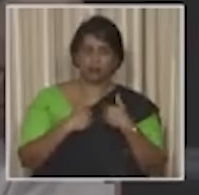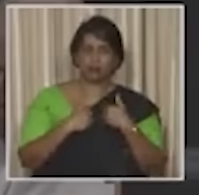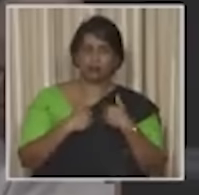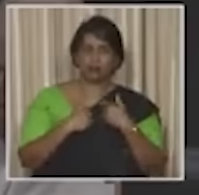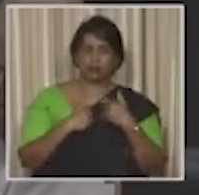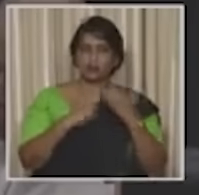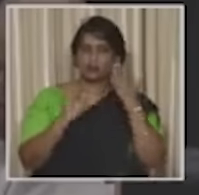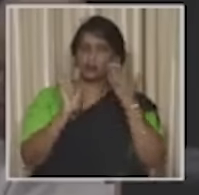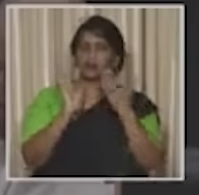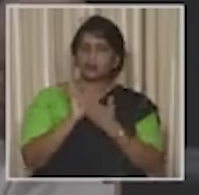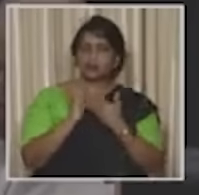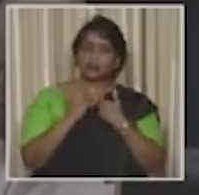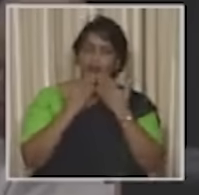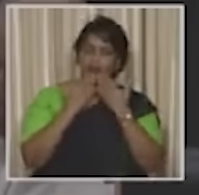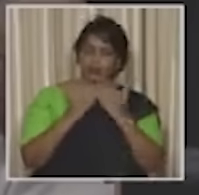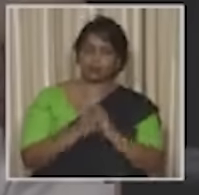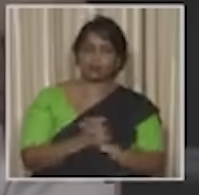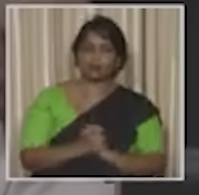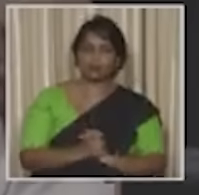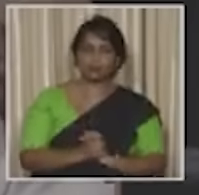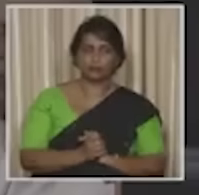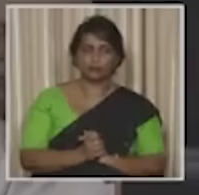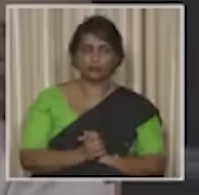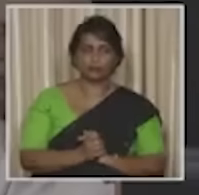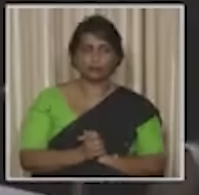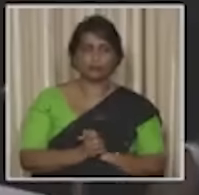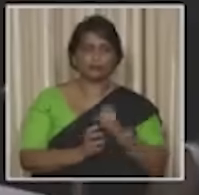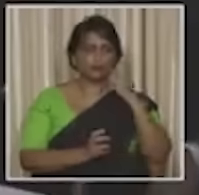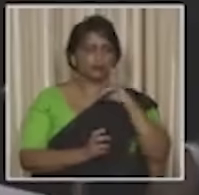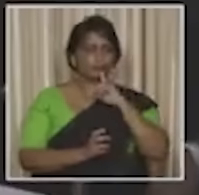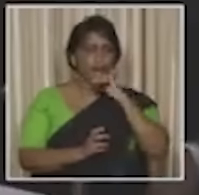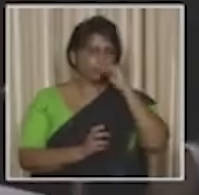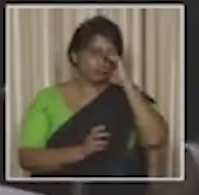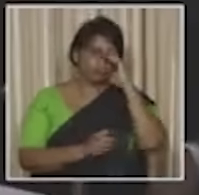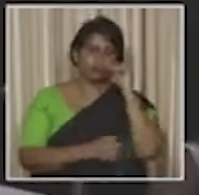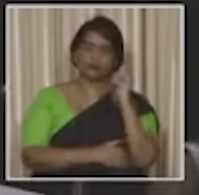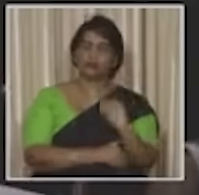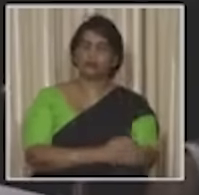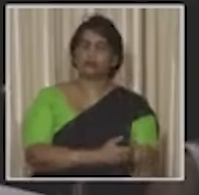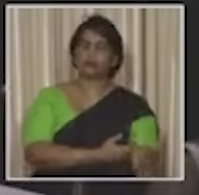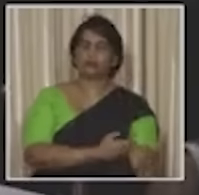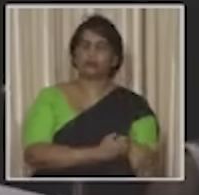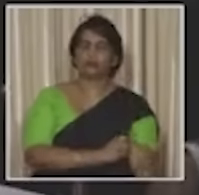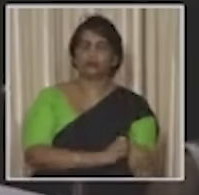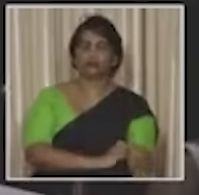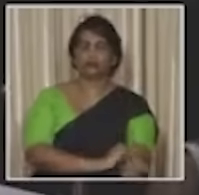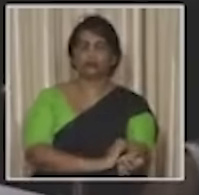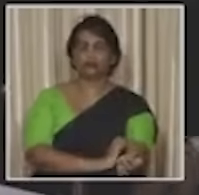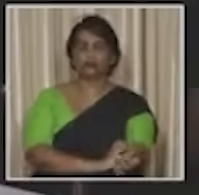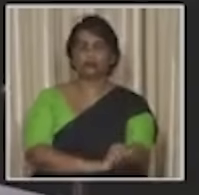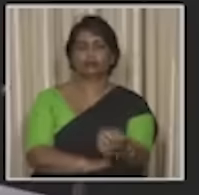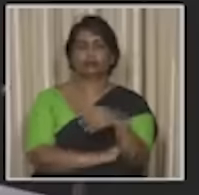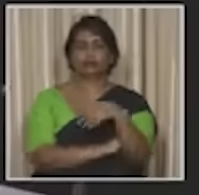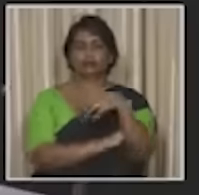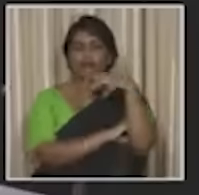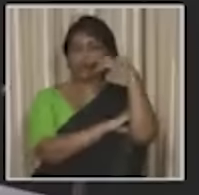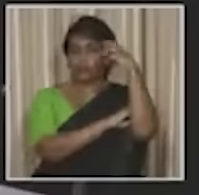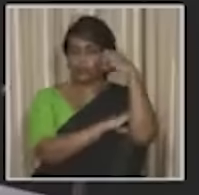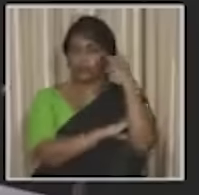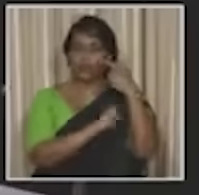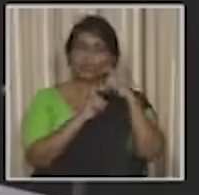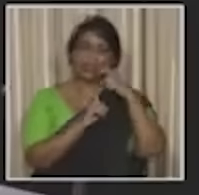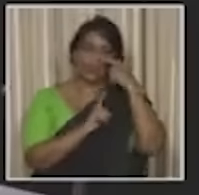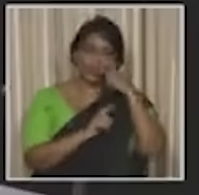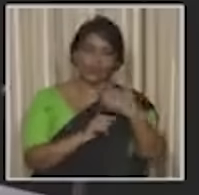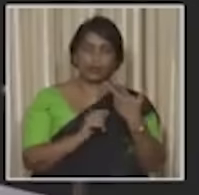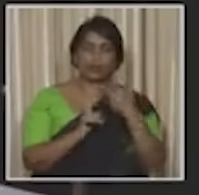mami kidiri pat kape kami isputi wantela. Niyoja katana ketumani, dan viduli bale diesel lelingho nepta